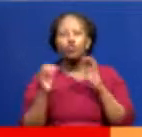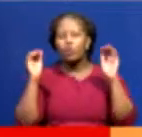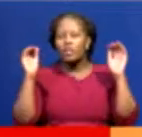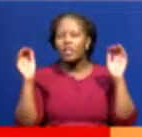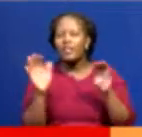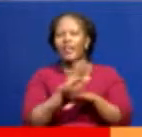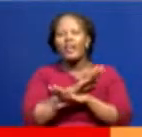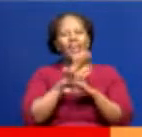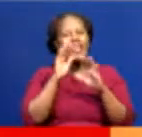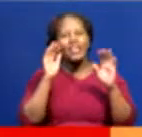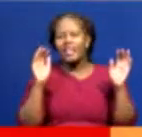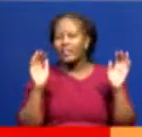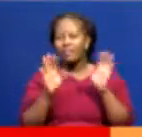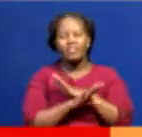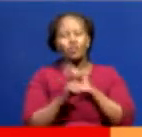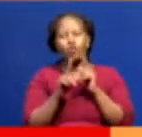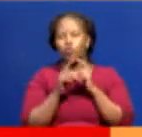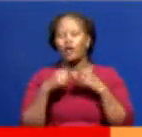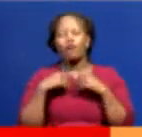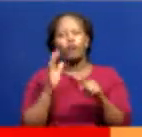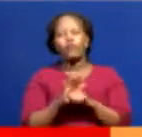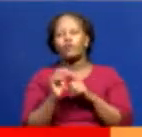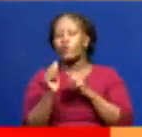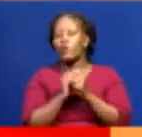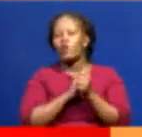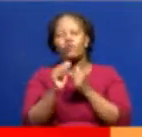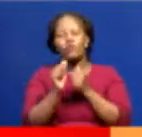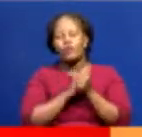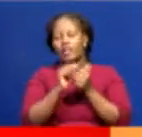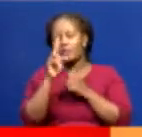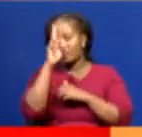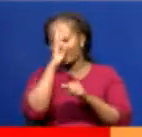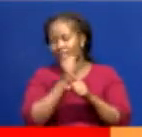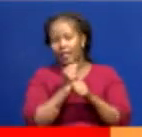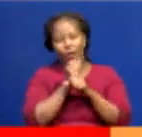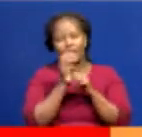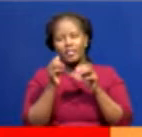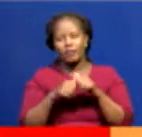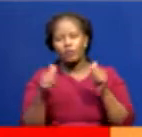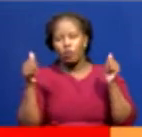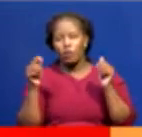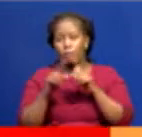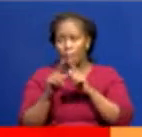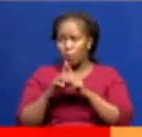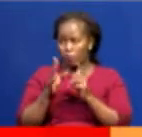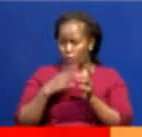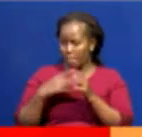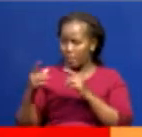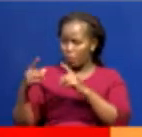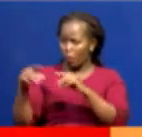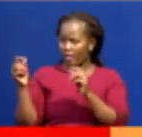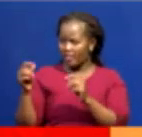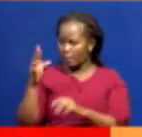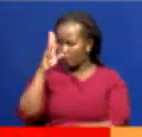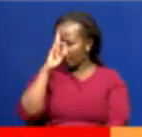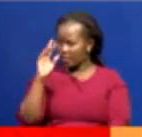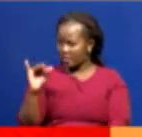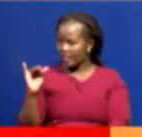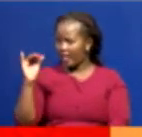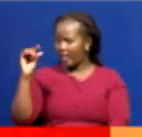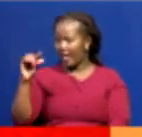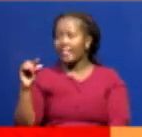waka cause damage kubwa sana. Kwa hivyo polisi wanafanya kazi nzuri. Na mimi nataka kumwambia generali wa polisi, inspector